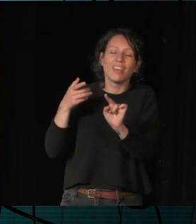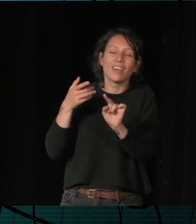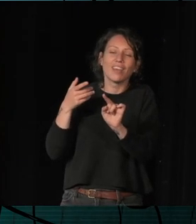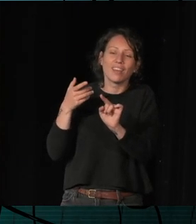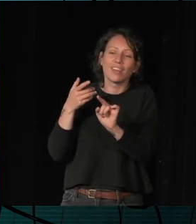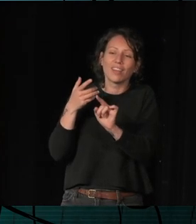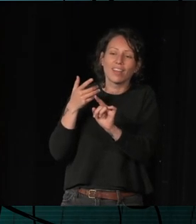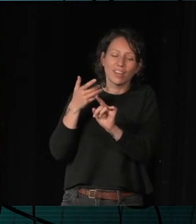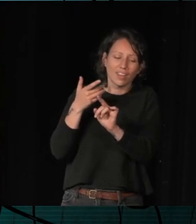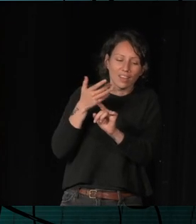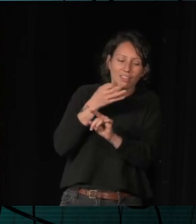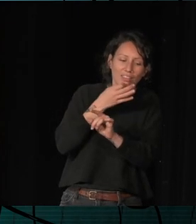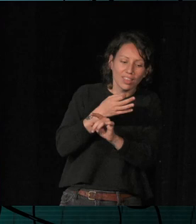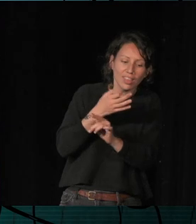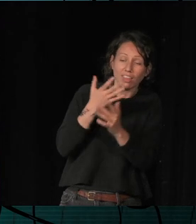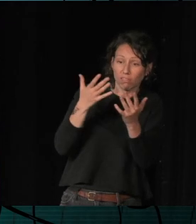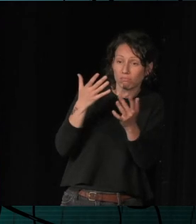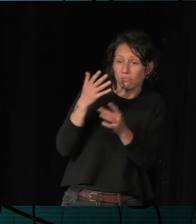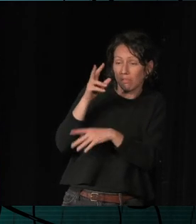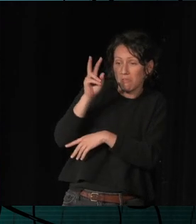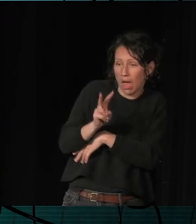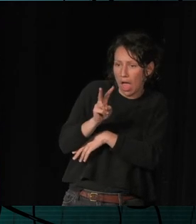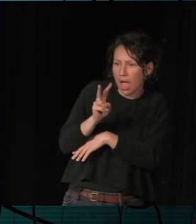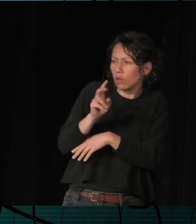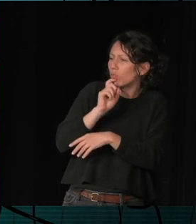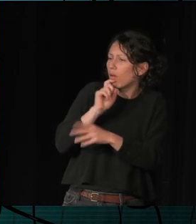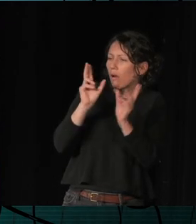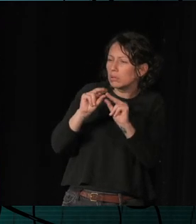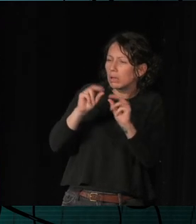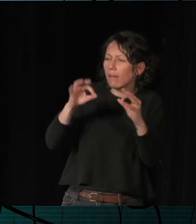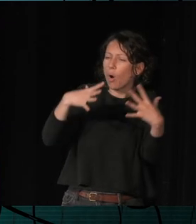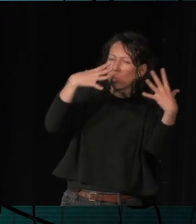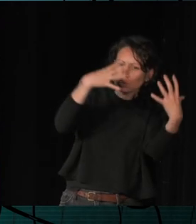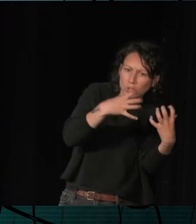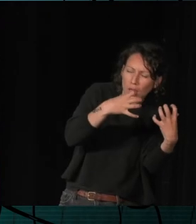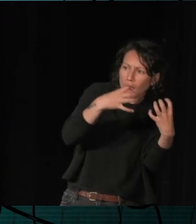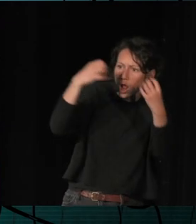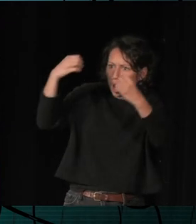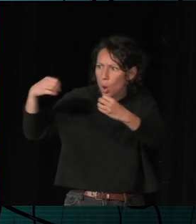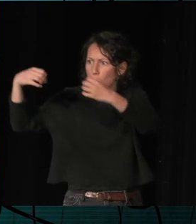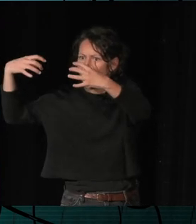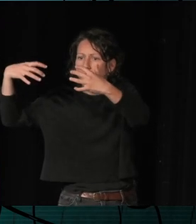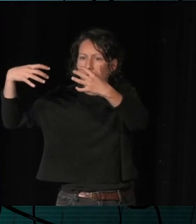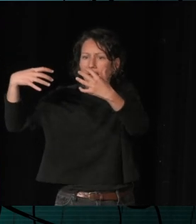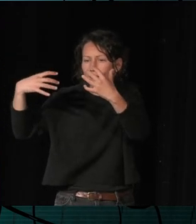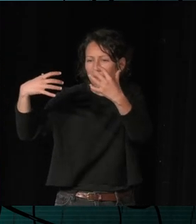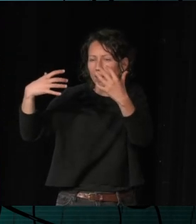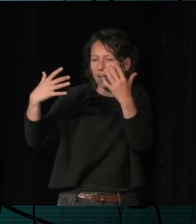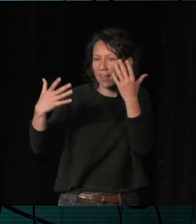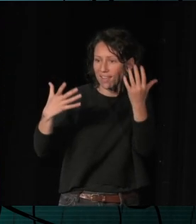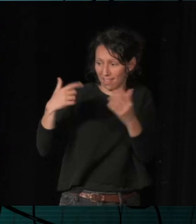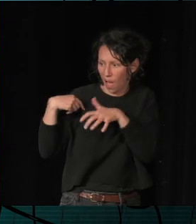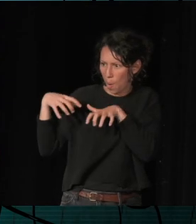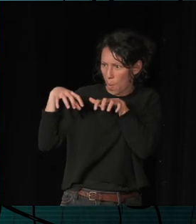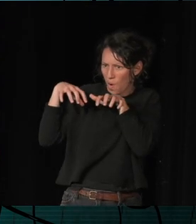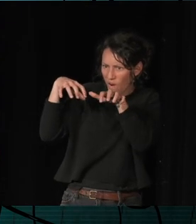très atavique. Il y avait la question de l'obscurité, la lumière... l'horreur va aller toucher, je pense, des éléments justement